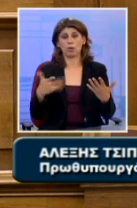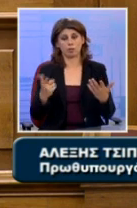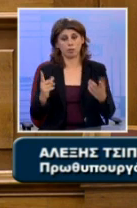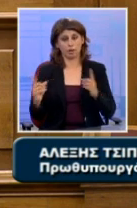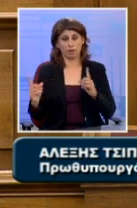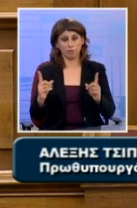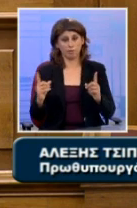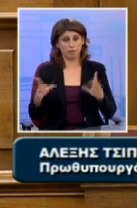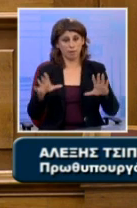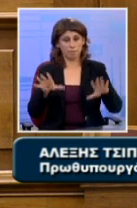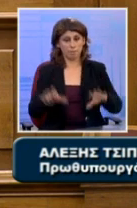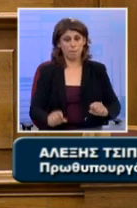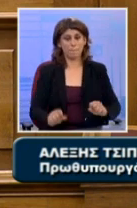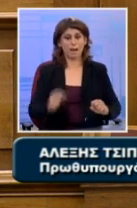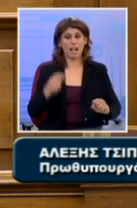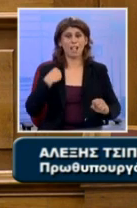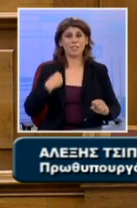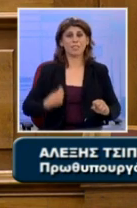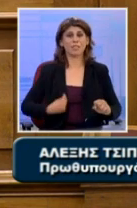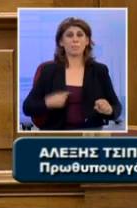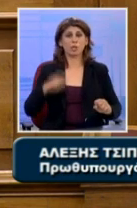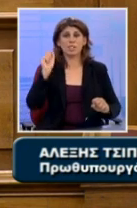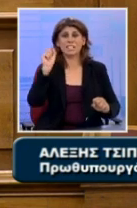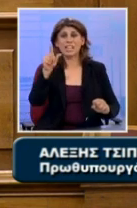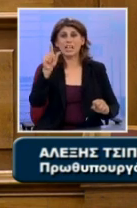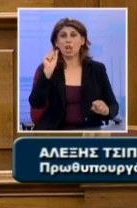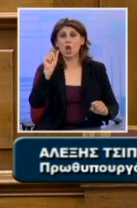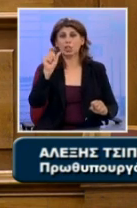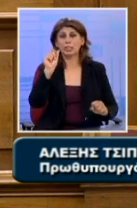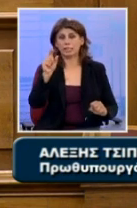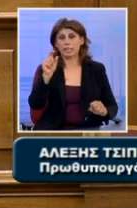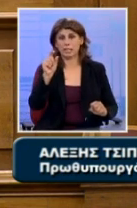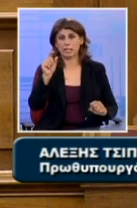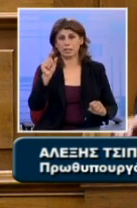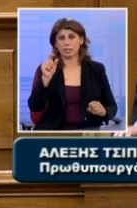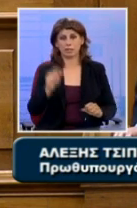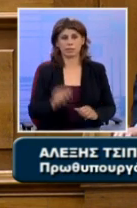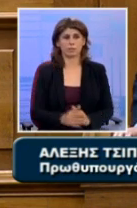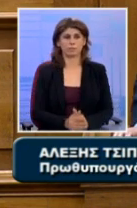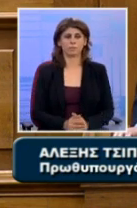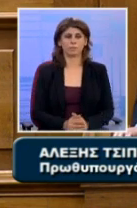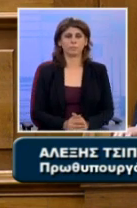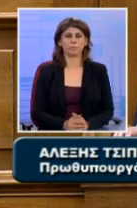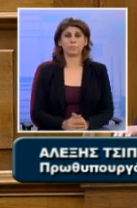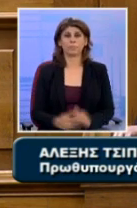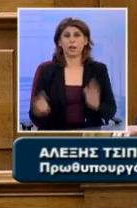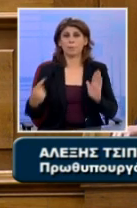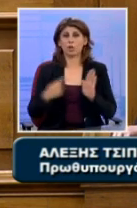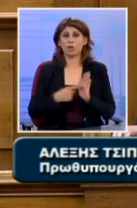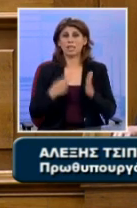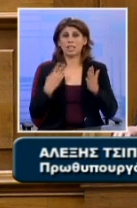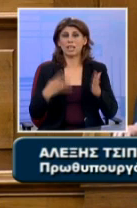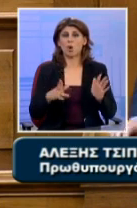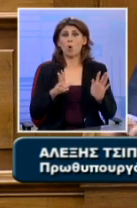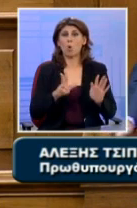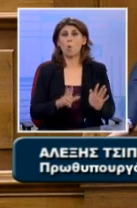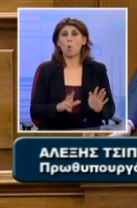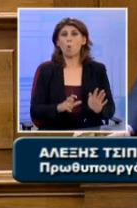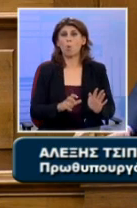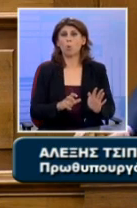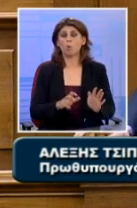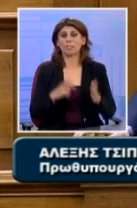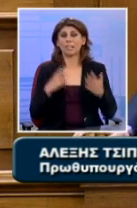αντίστοιχη κατάληψη των δημοσίων συχνοτήτων από το 1989